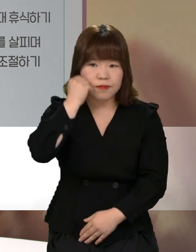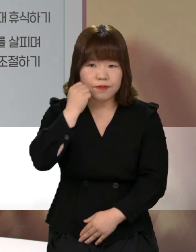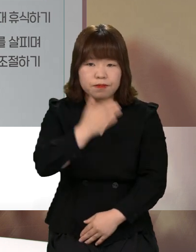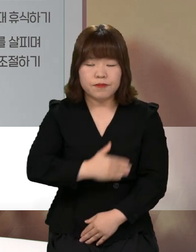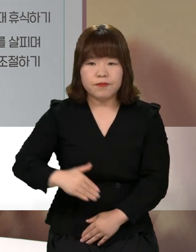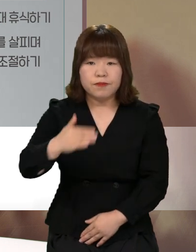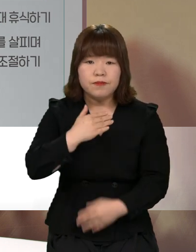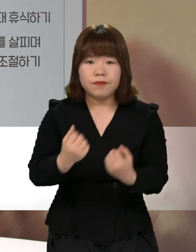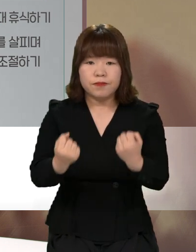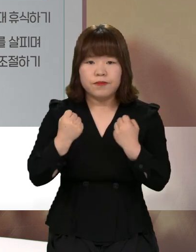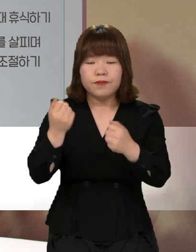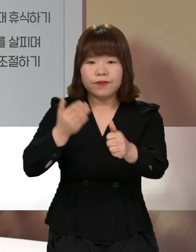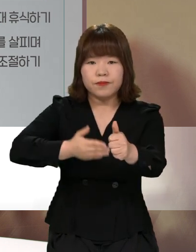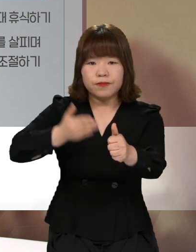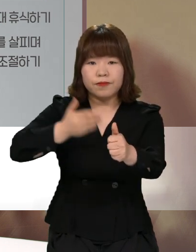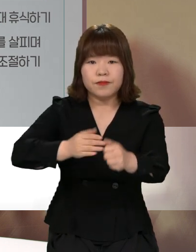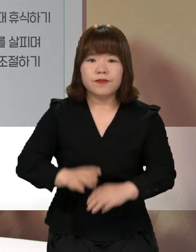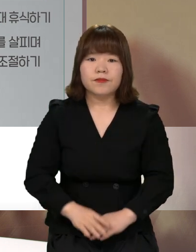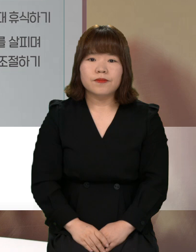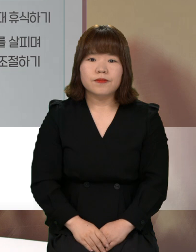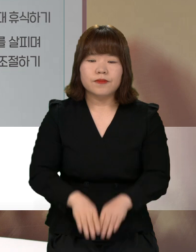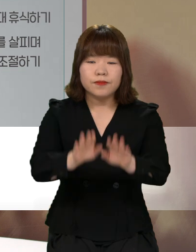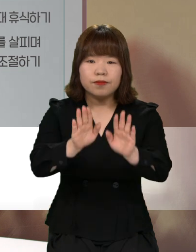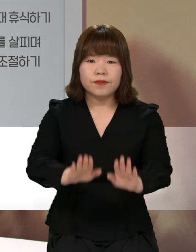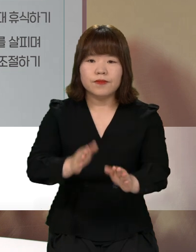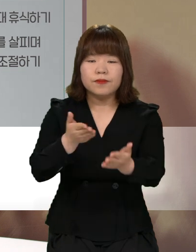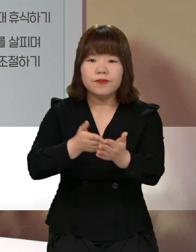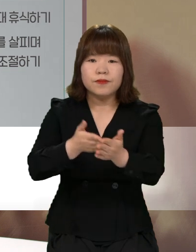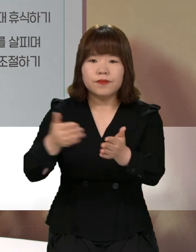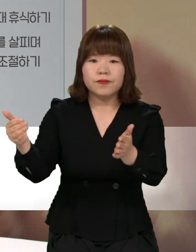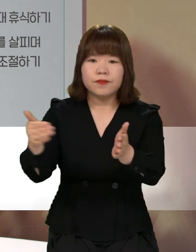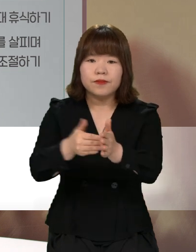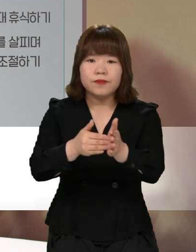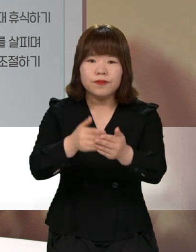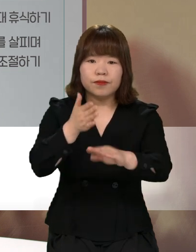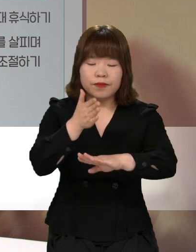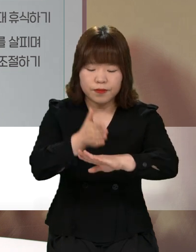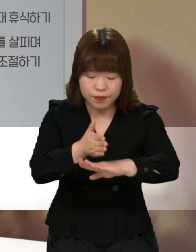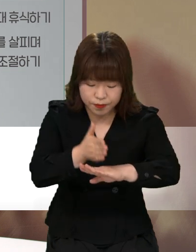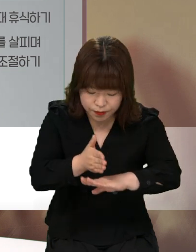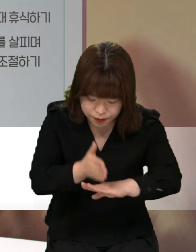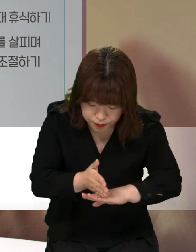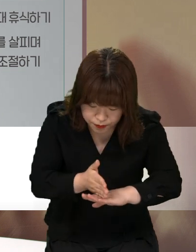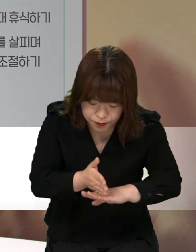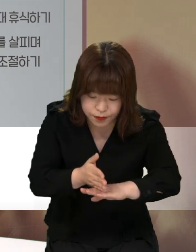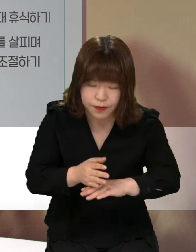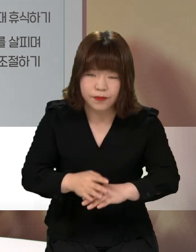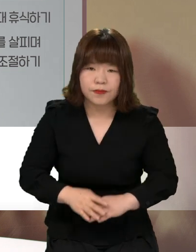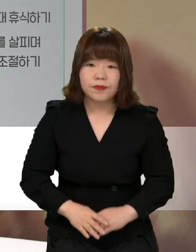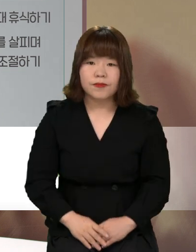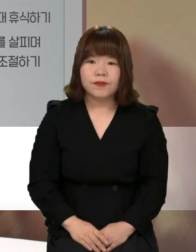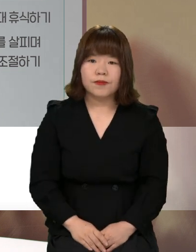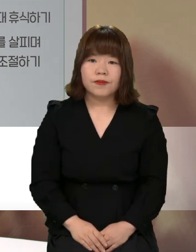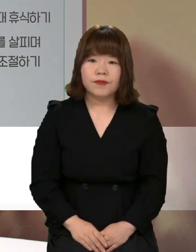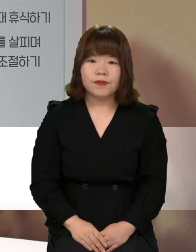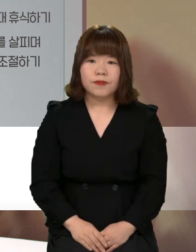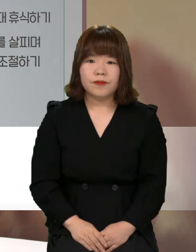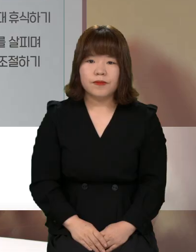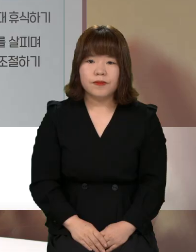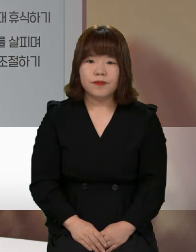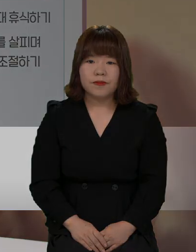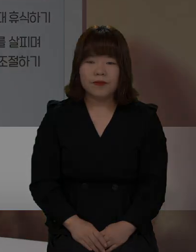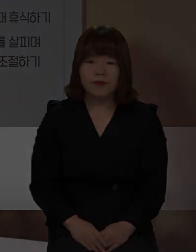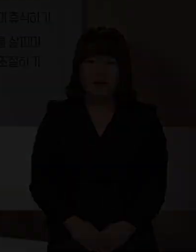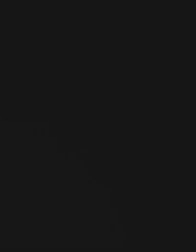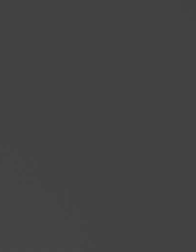예방 수치 꼭 지키셔서 건강한 여름 보내시기 바랍니다 이번 주 준비한 소식은 여기까지입니다 시청해 주신 여러분 고맙습니다